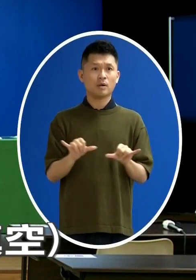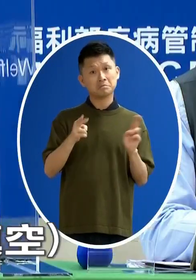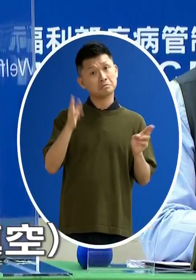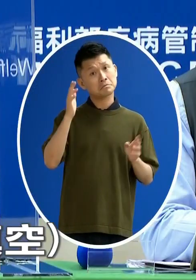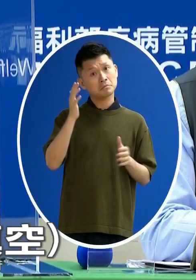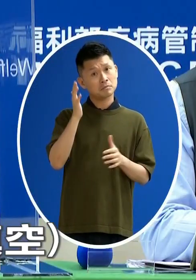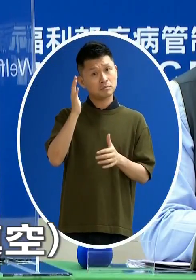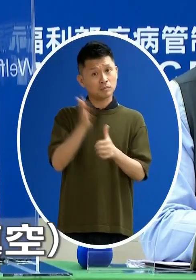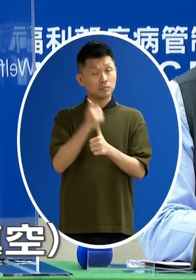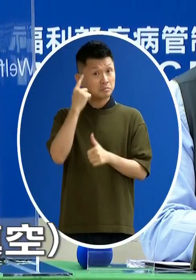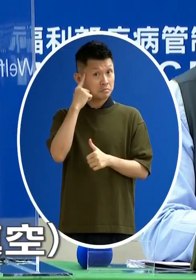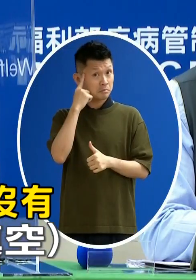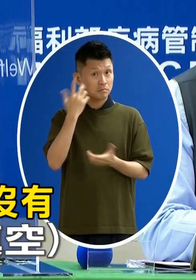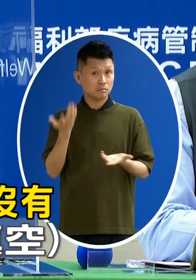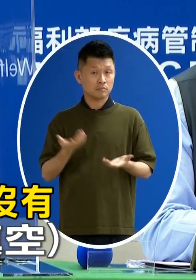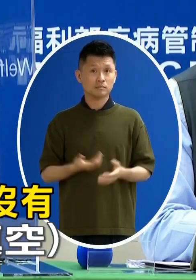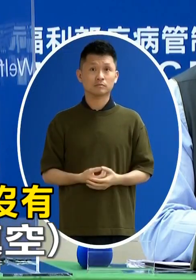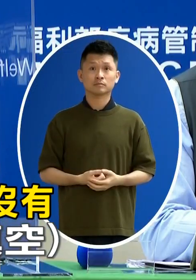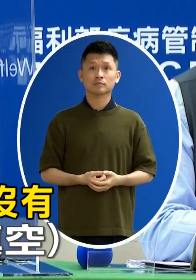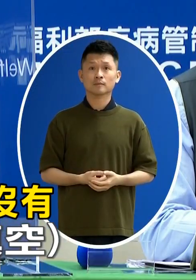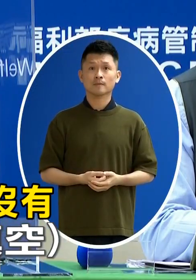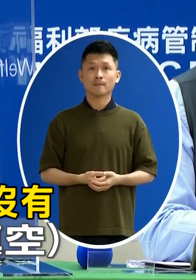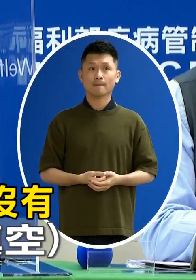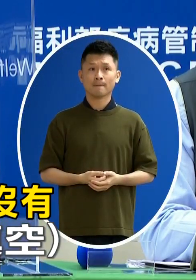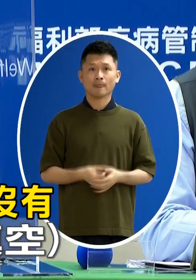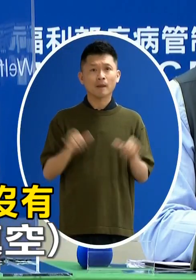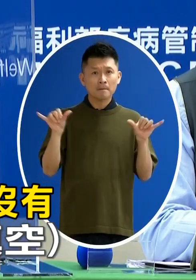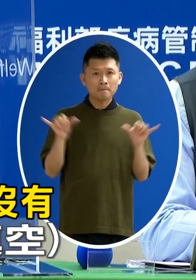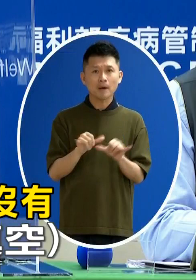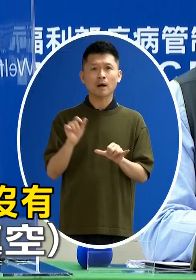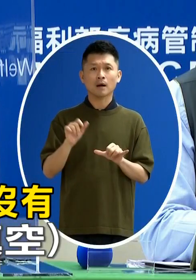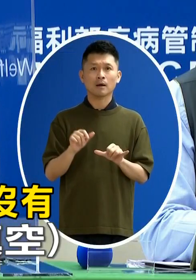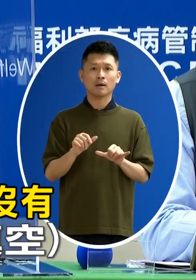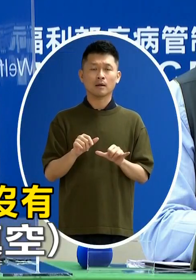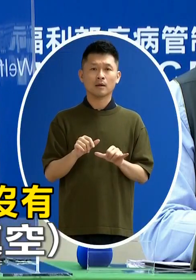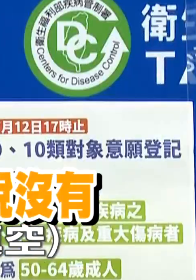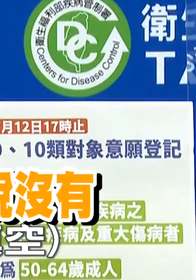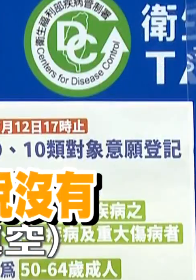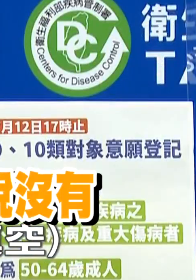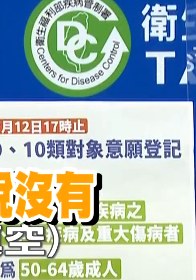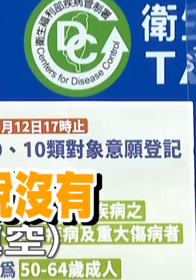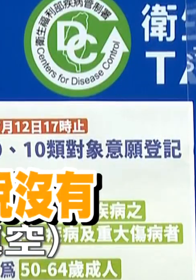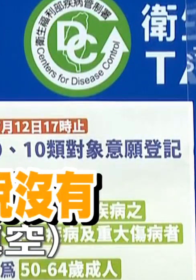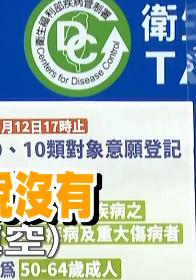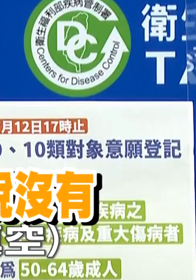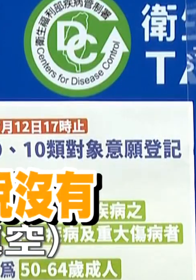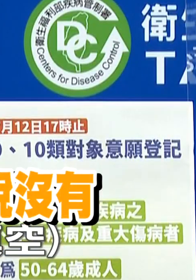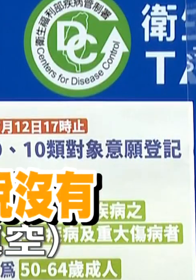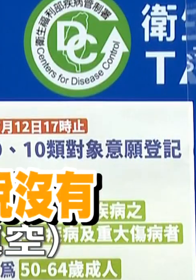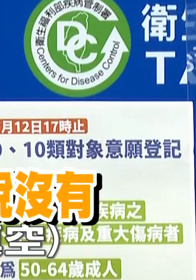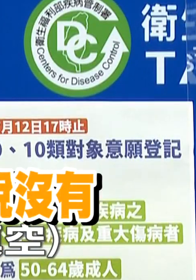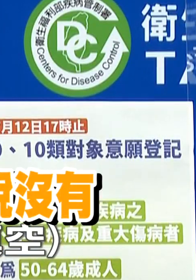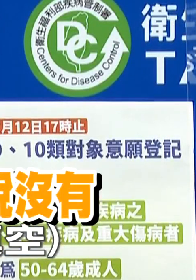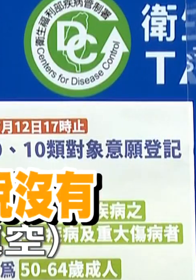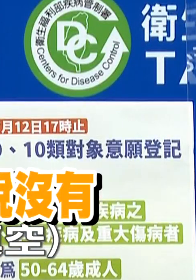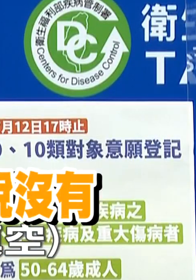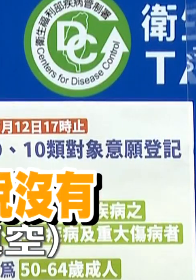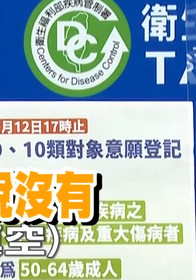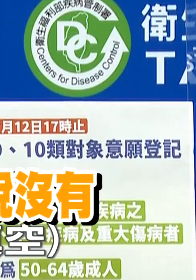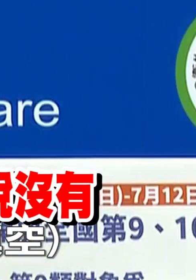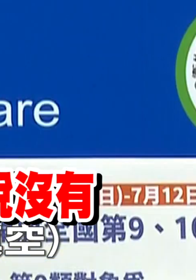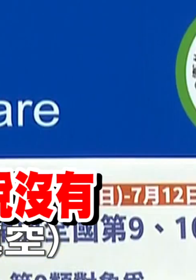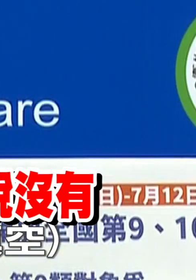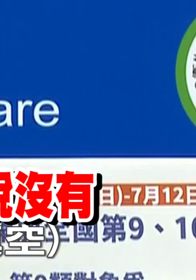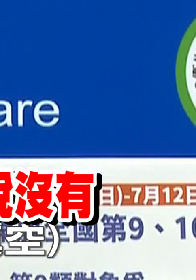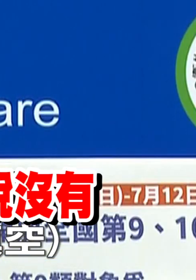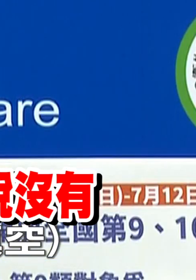看？ 对，好的，这里面矛盾的事情也不能说没有了，这里面矛盾的事情也不能说没有